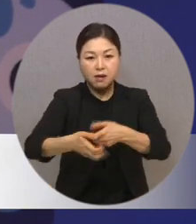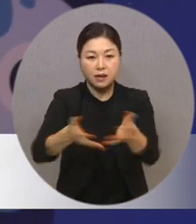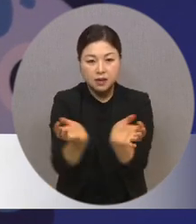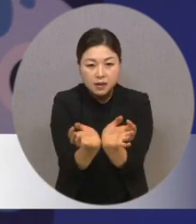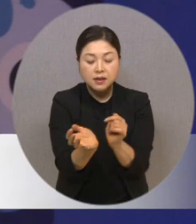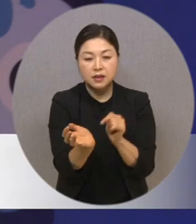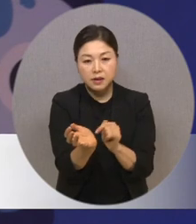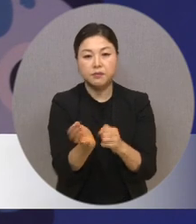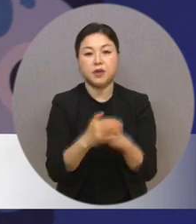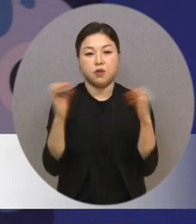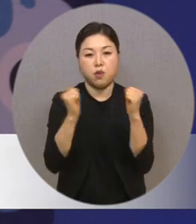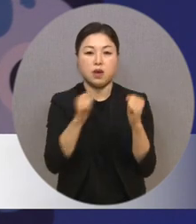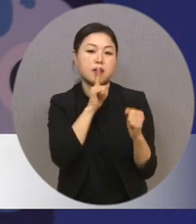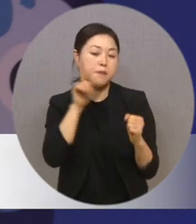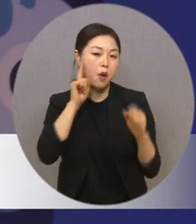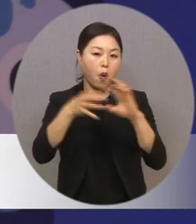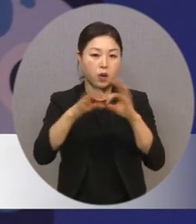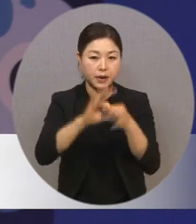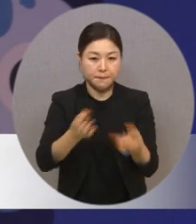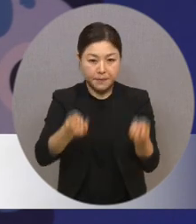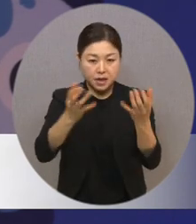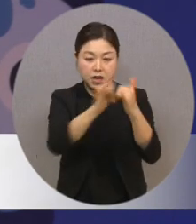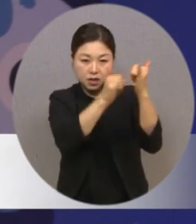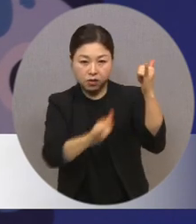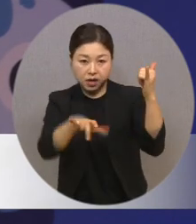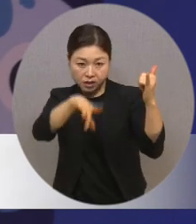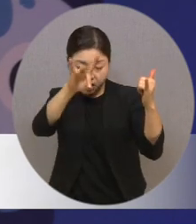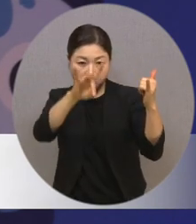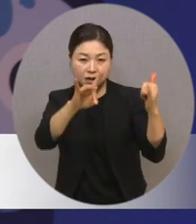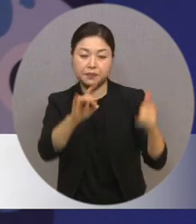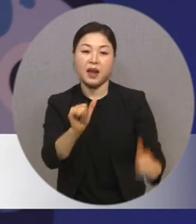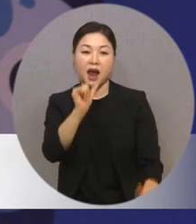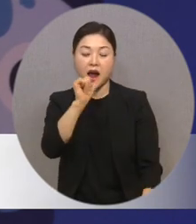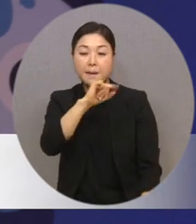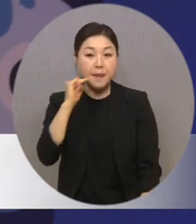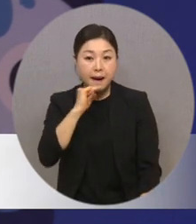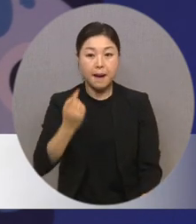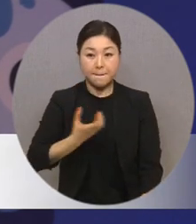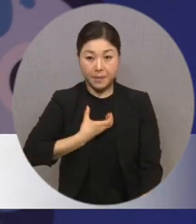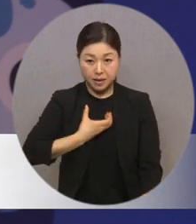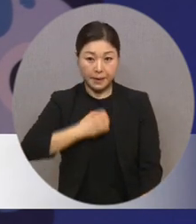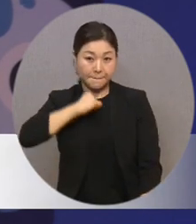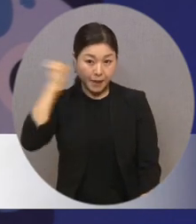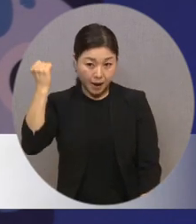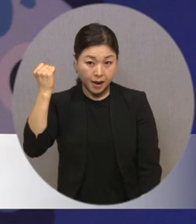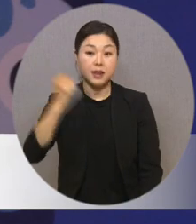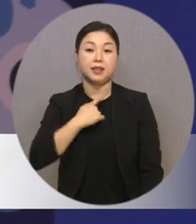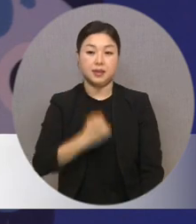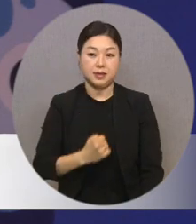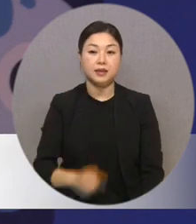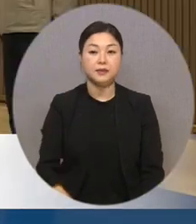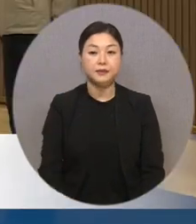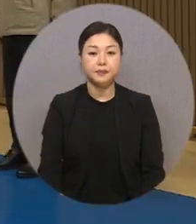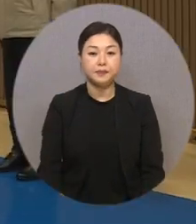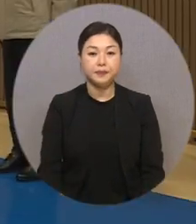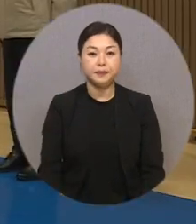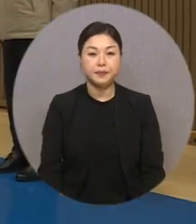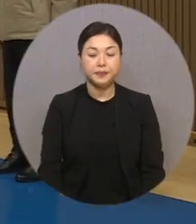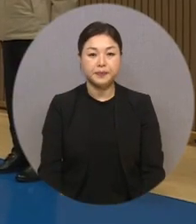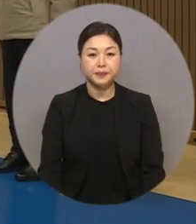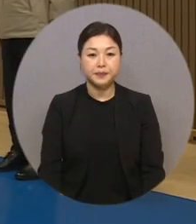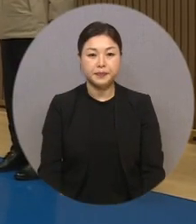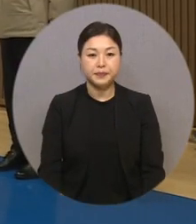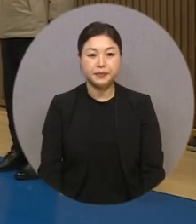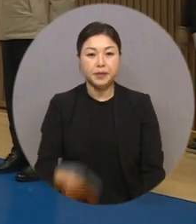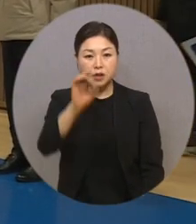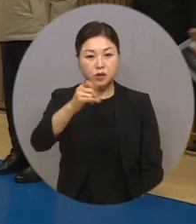동계 데플림픽 역사상 최초로 동메달을 획득하는 쾌거를 이루어내기도 했습니다.